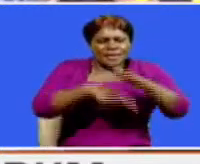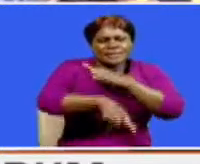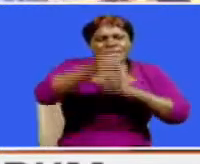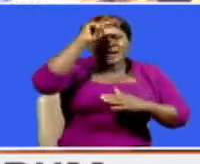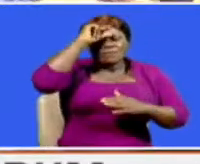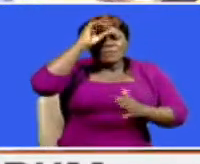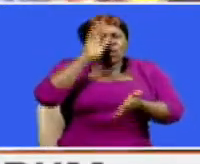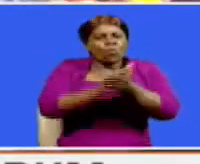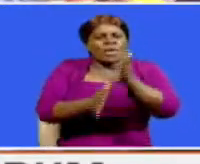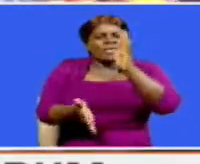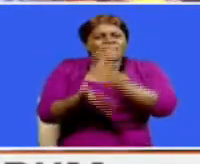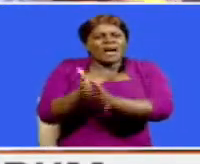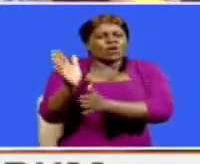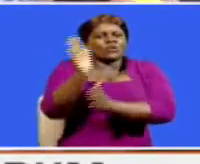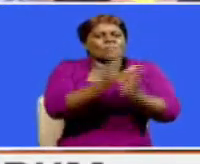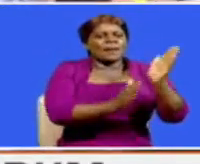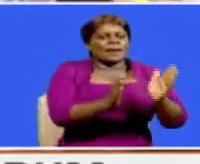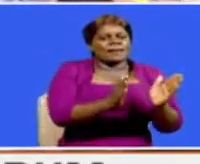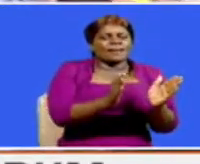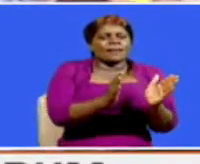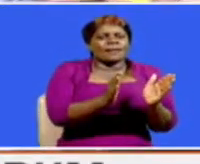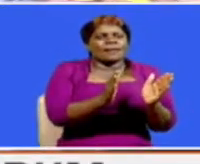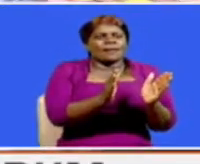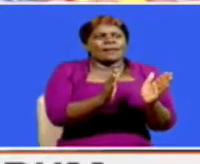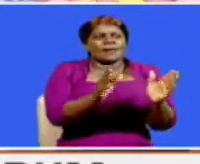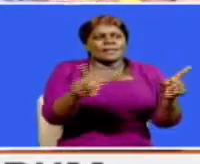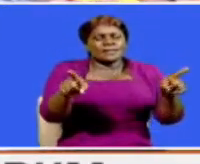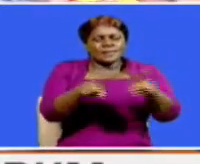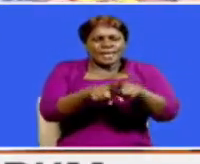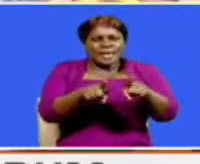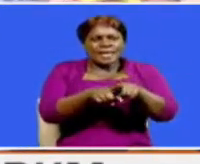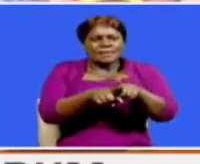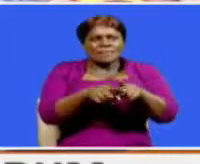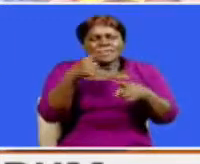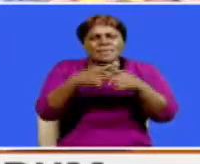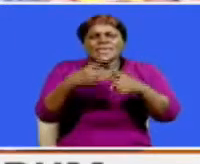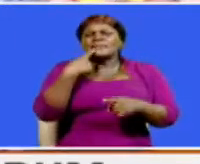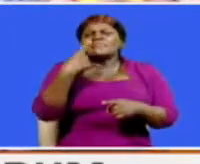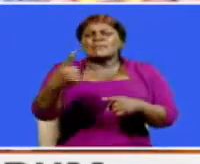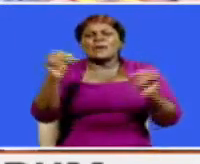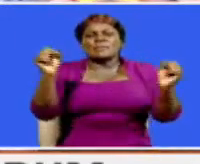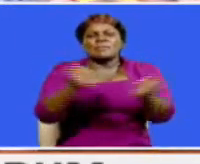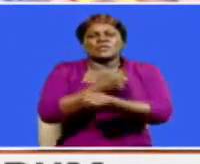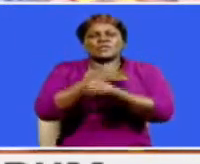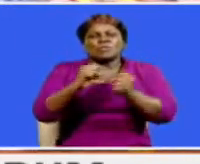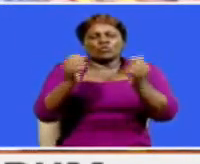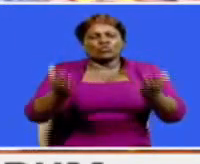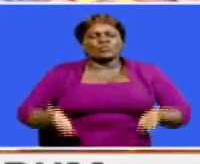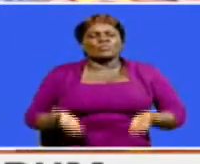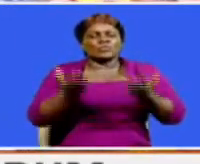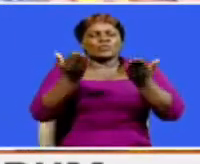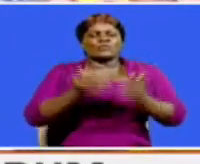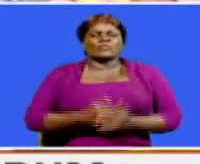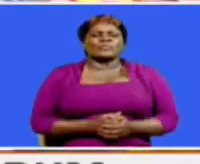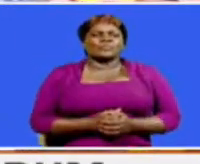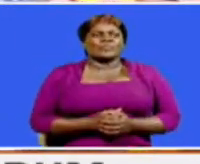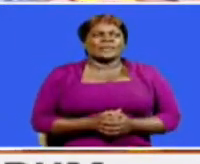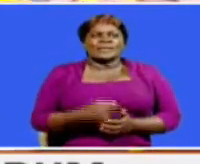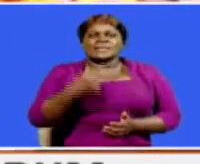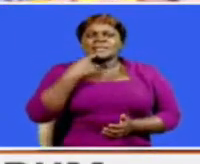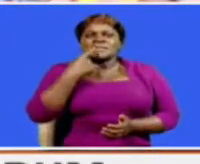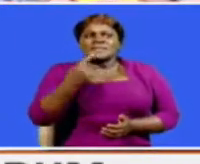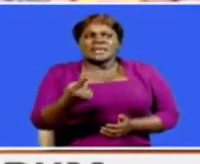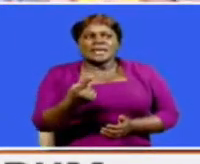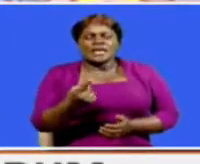serikali bila mpango ya kuongozi. Na hata wakikaa miaka 100 hawezi kuleta mabadiliko yoyote. Walikuwa nasema